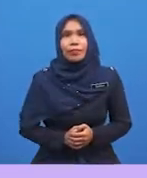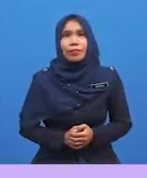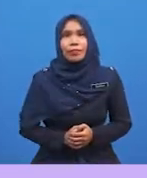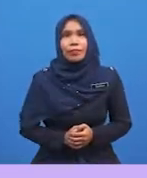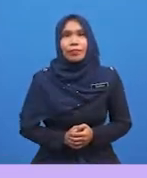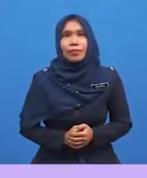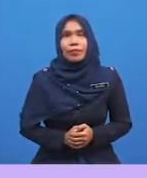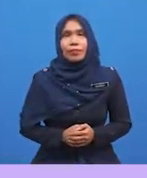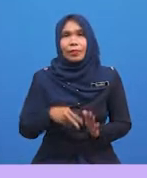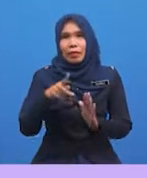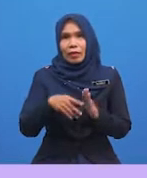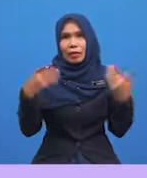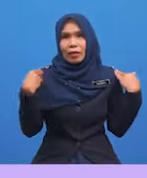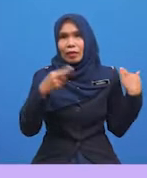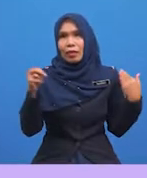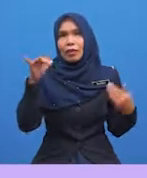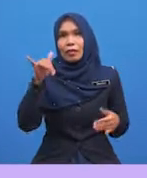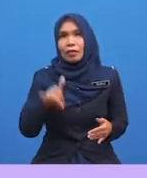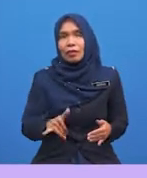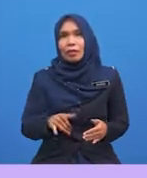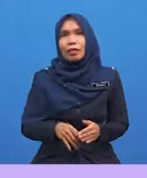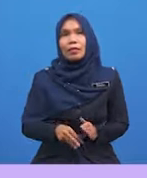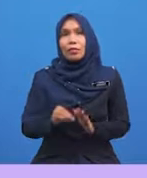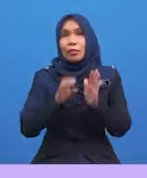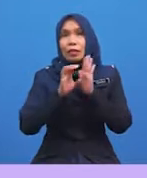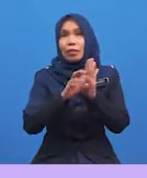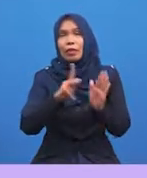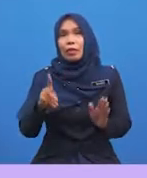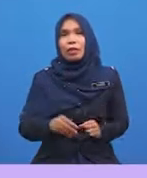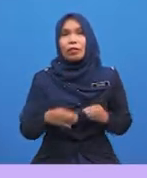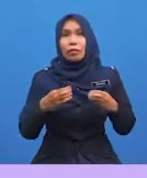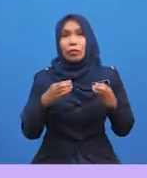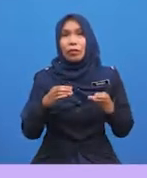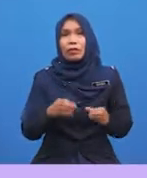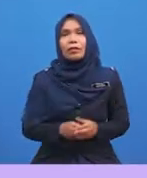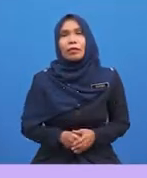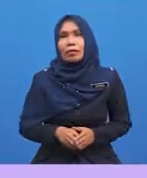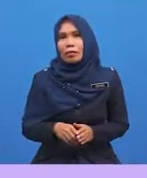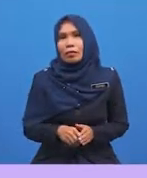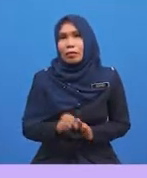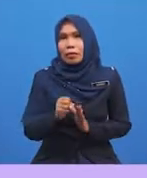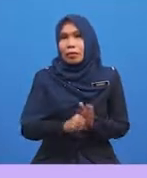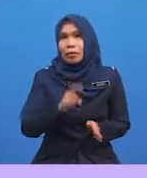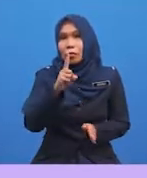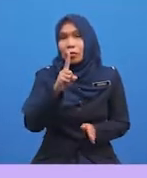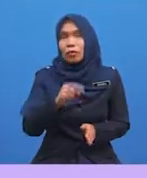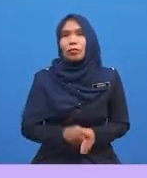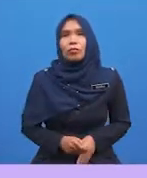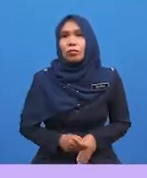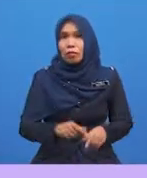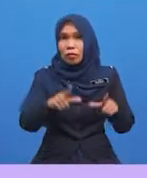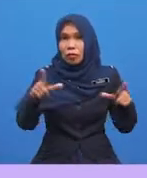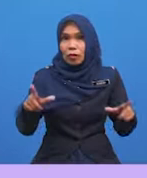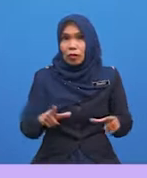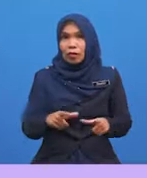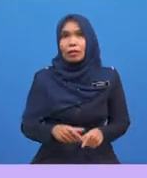ialah keadaan yang menggambarkan cepatnya sesuatu lokasi dapat ditujui dari